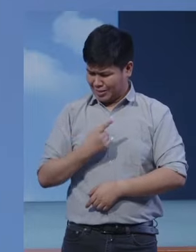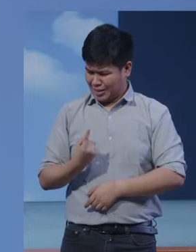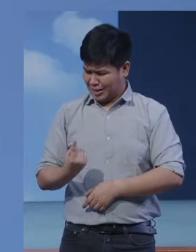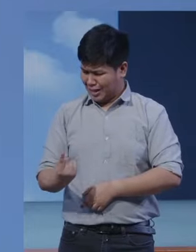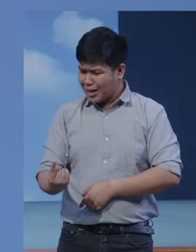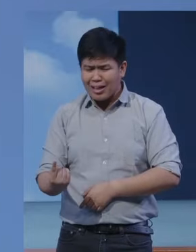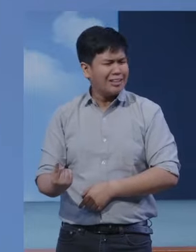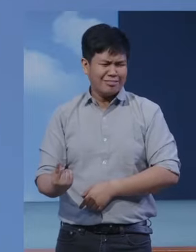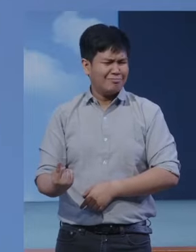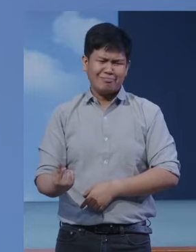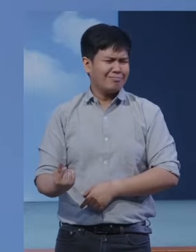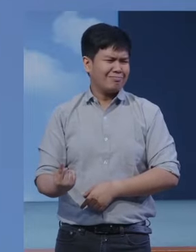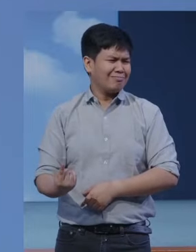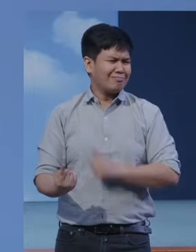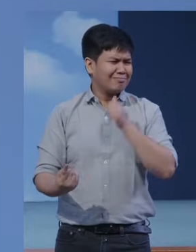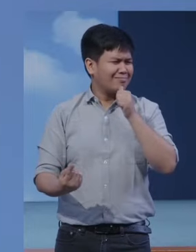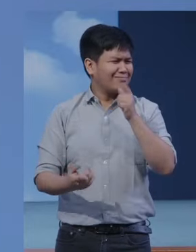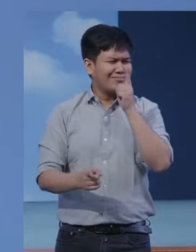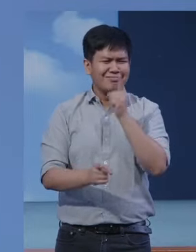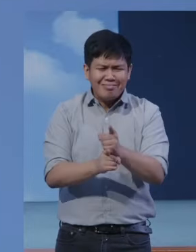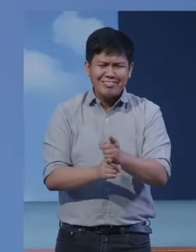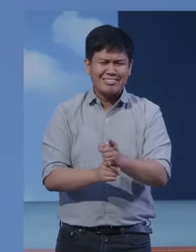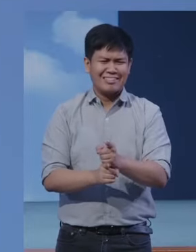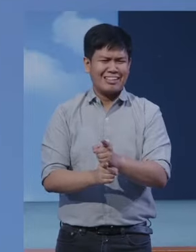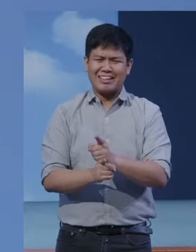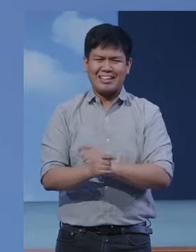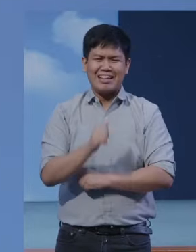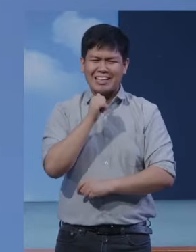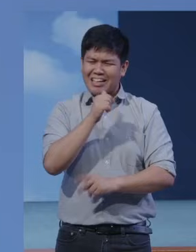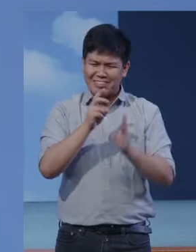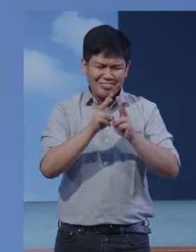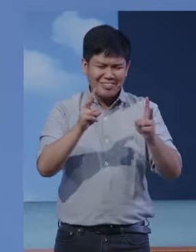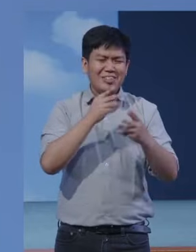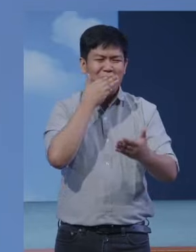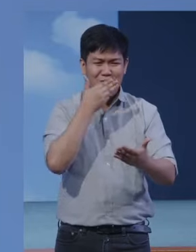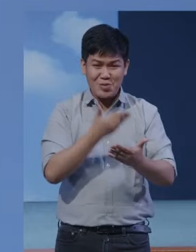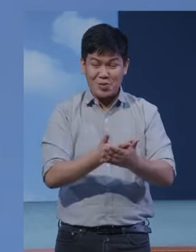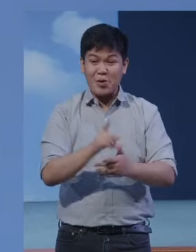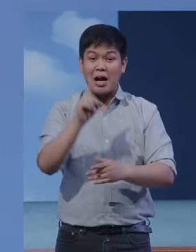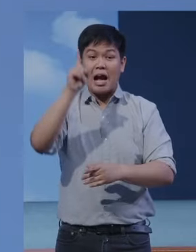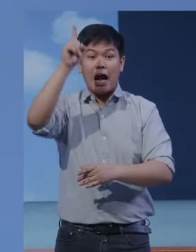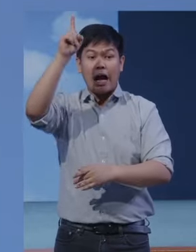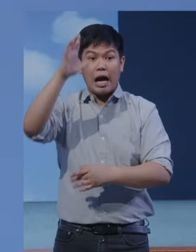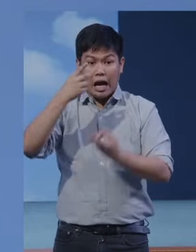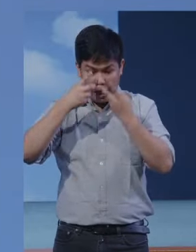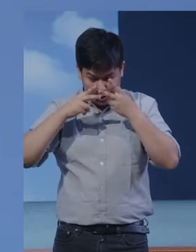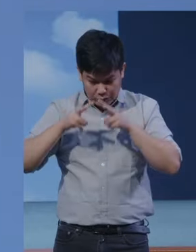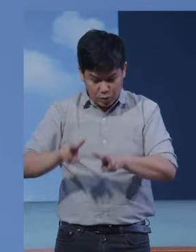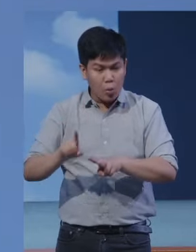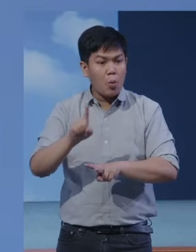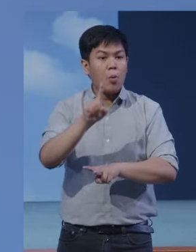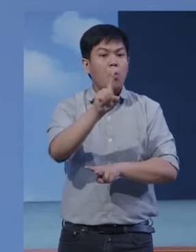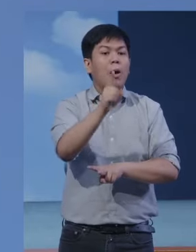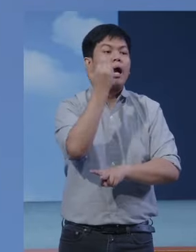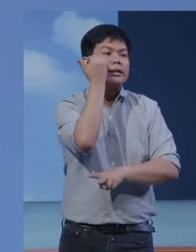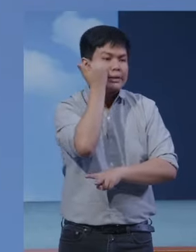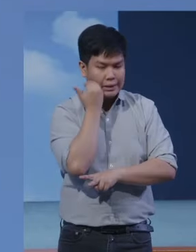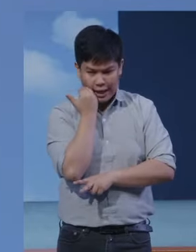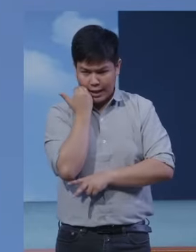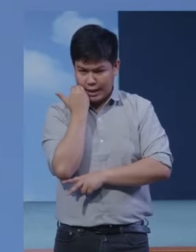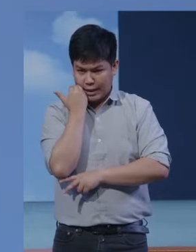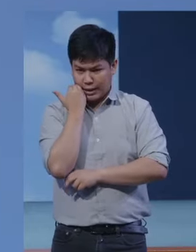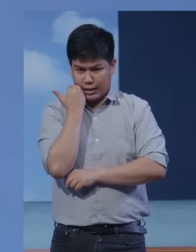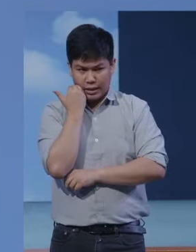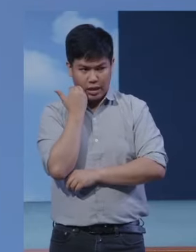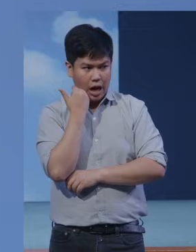lang po hindi pa po tapos kaya hindi pa po very good Meron pong isang bagay na hindi good sa mata ng ating